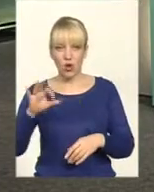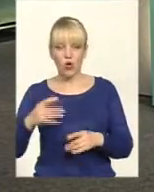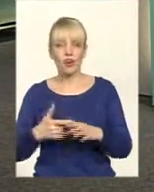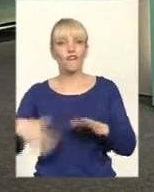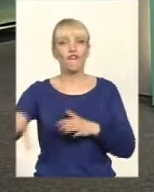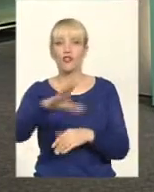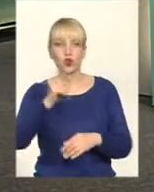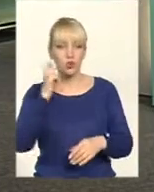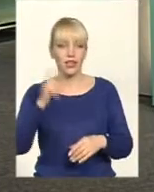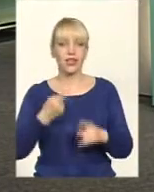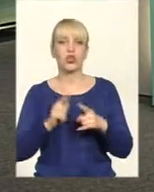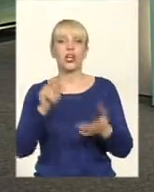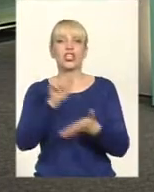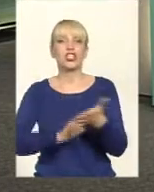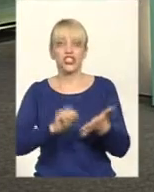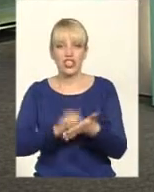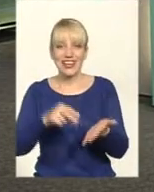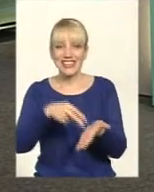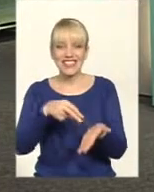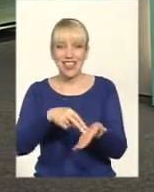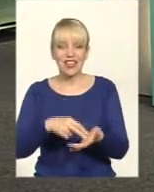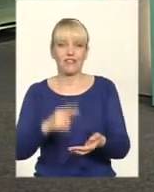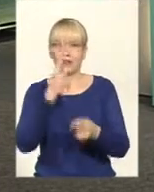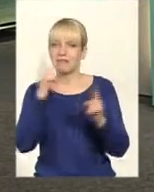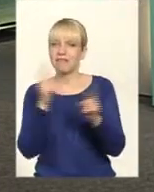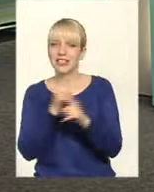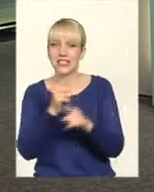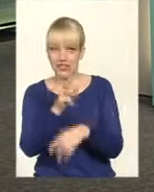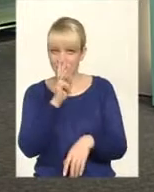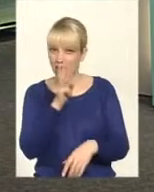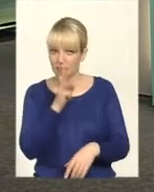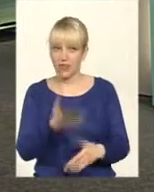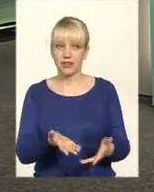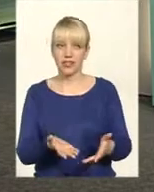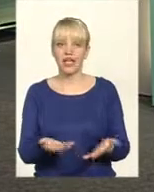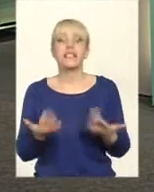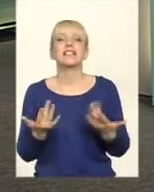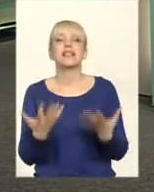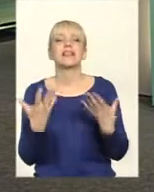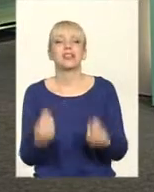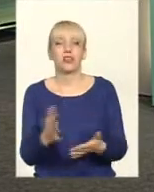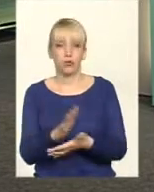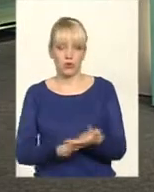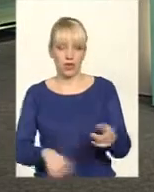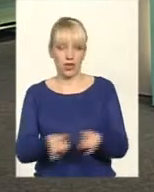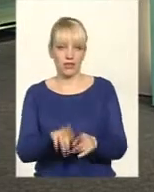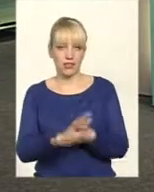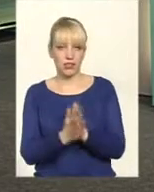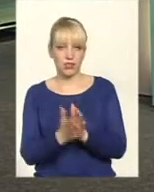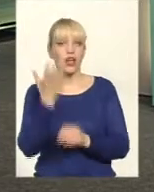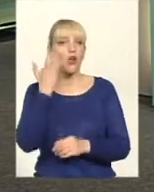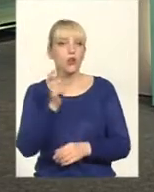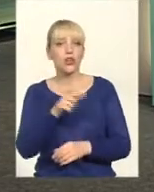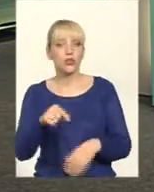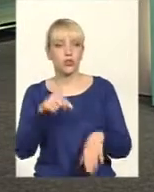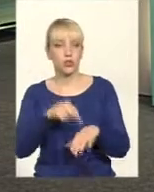через тарифи, через мізерні зарплати. Ну, скільки ще має продовжуватись така ситуація, коли вже люди